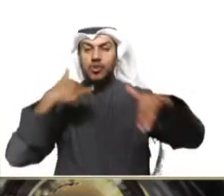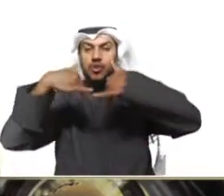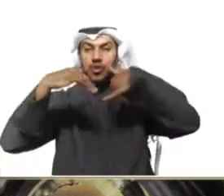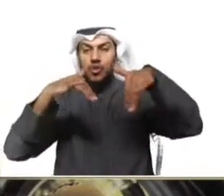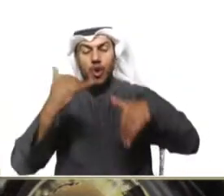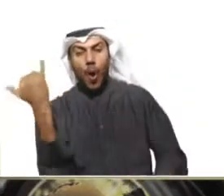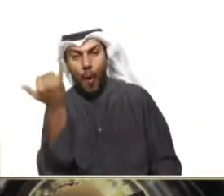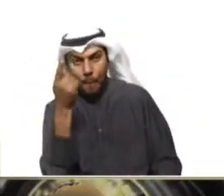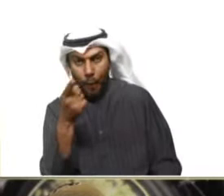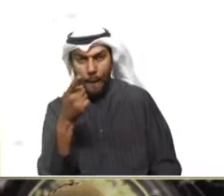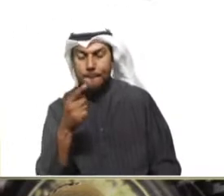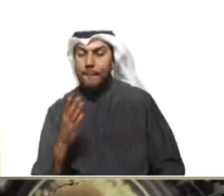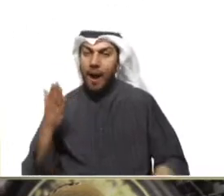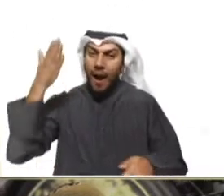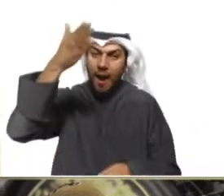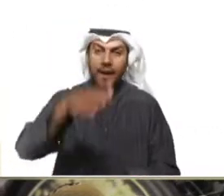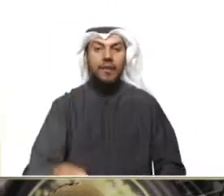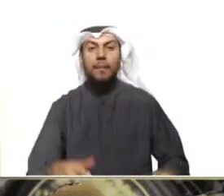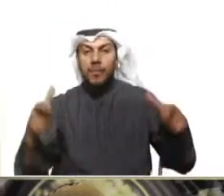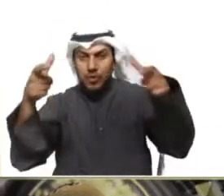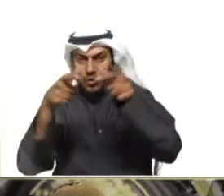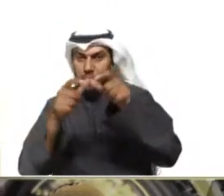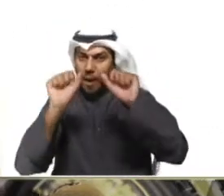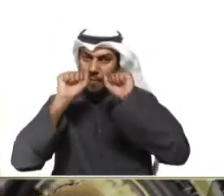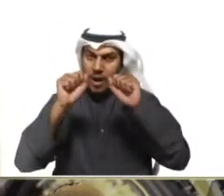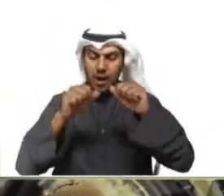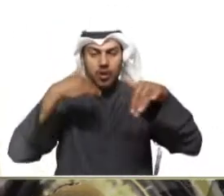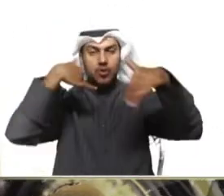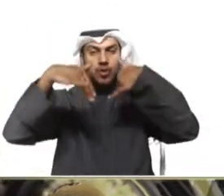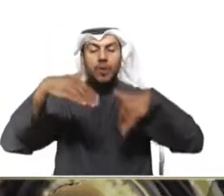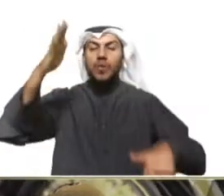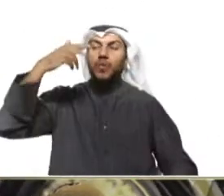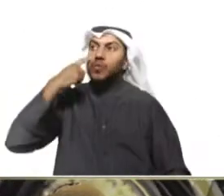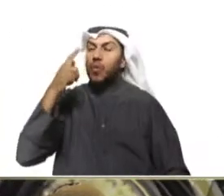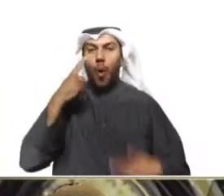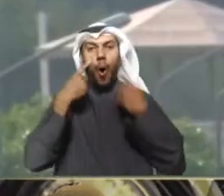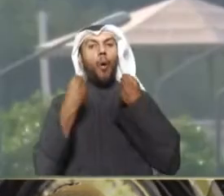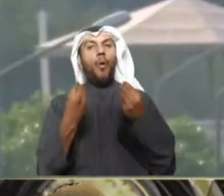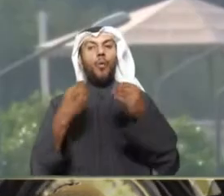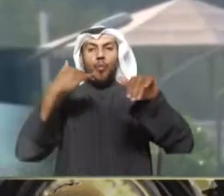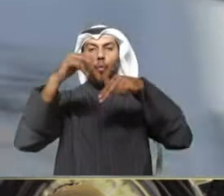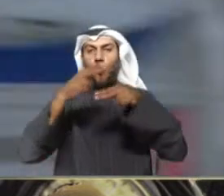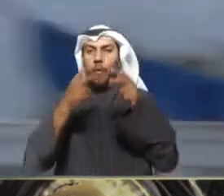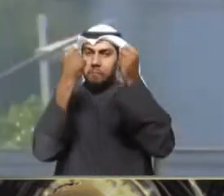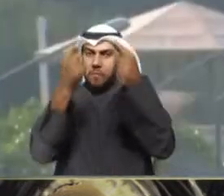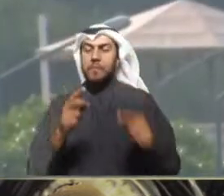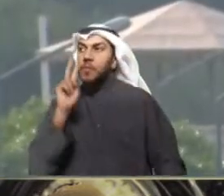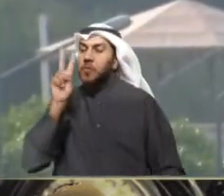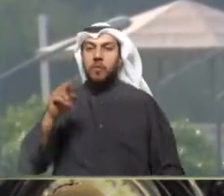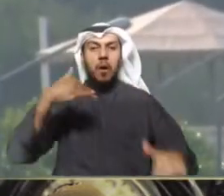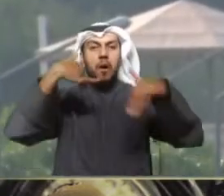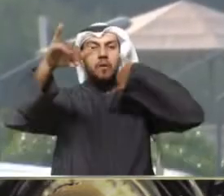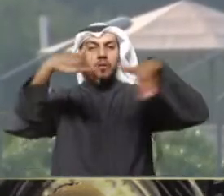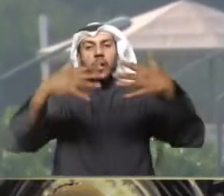والجسور والشوارع المؤدية إلى مقر انعقاد القمة، ما أفضى منظرا جماليا لمدينة الكويت يجسد ما